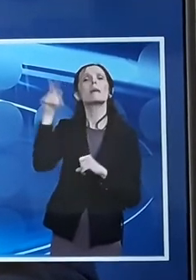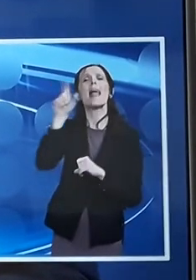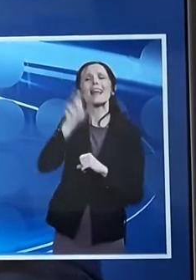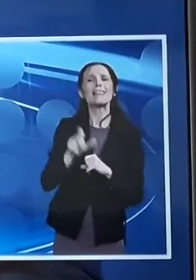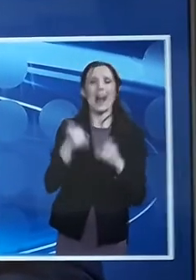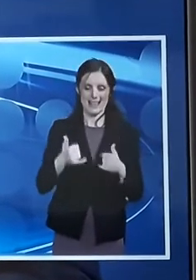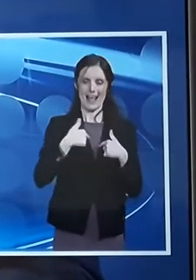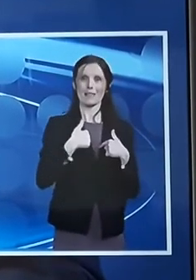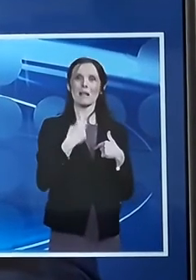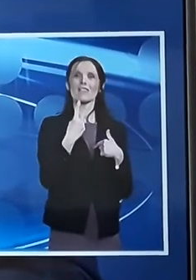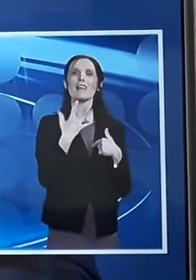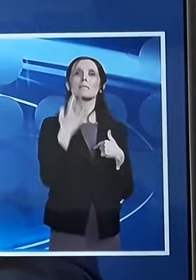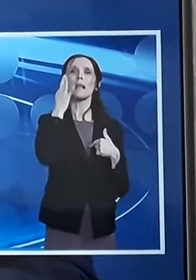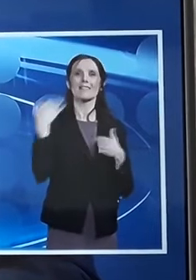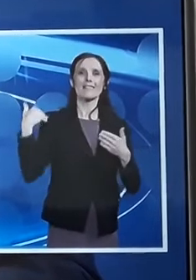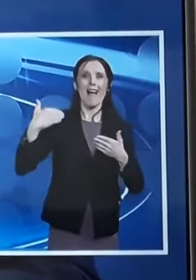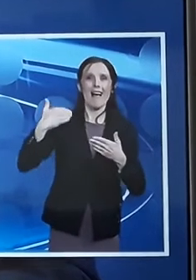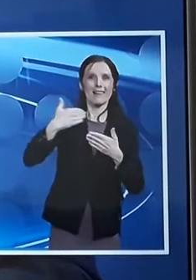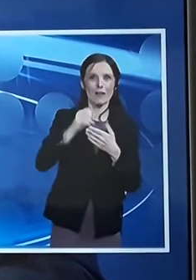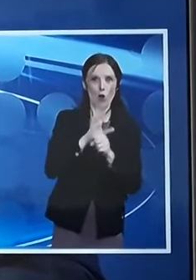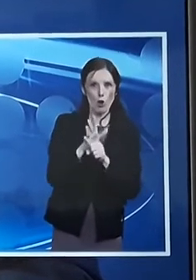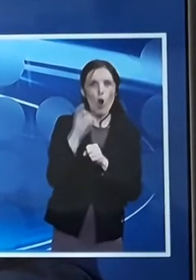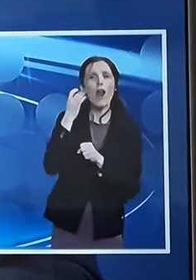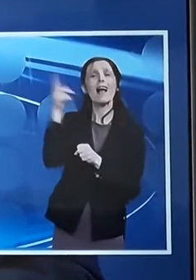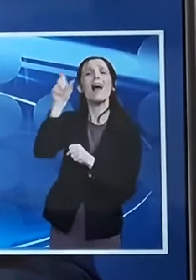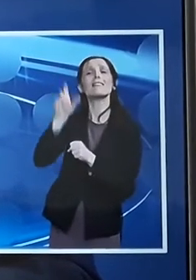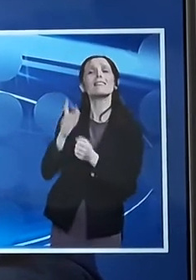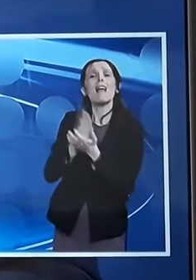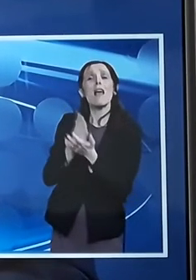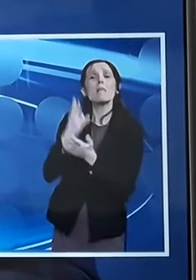Italiji, i to prilično bolju. Tako da